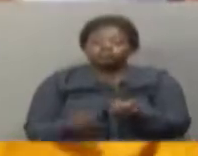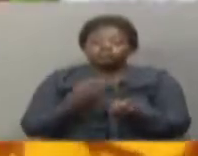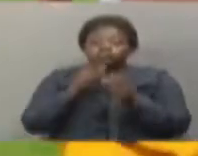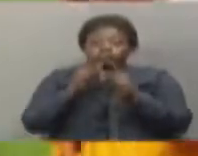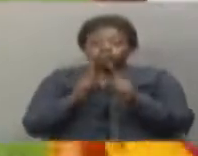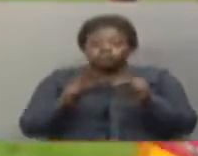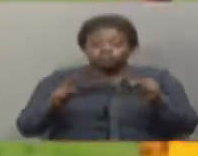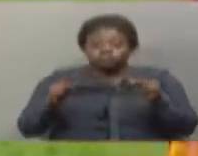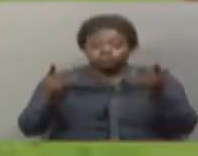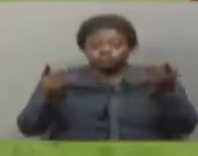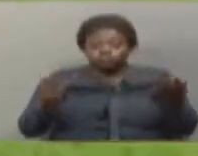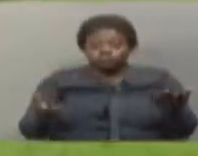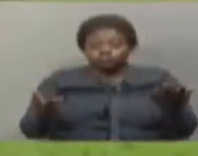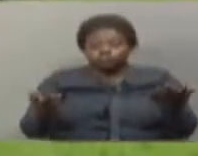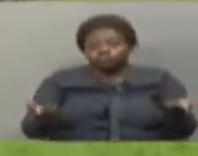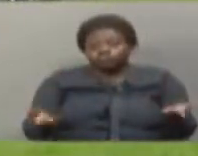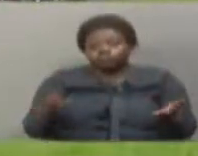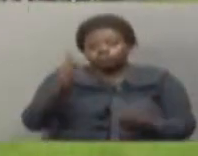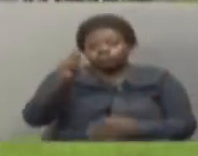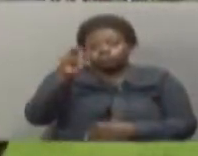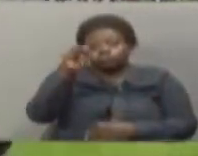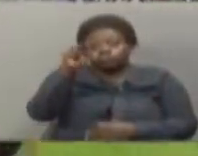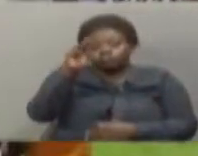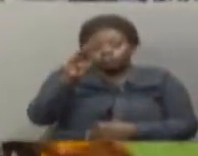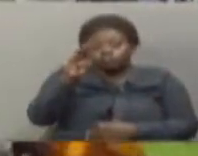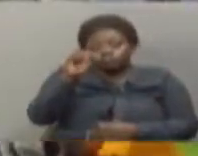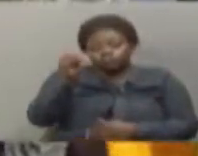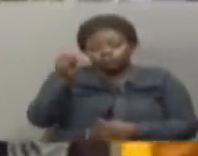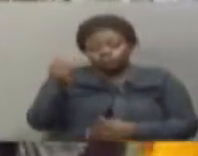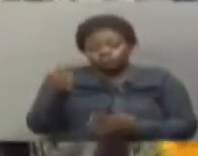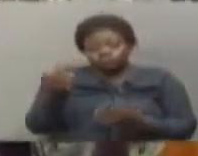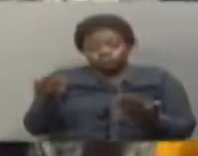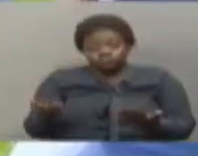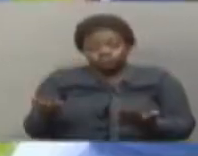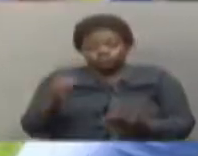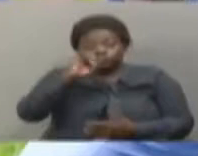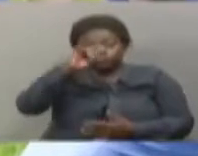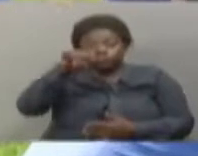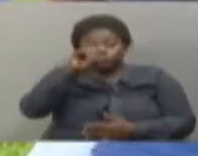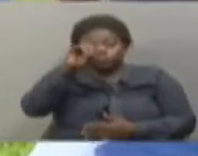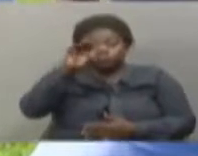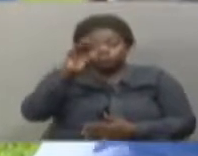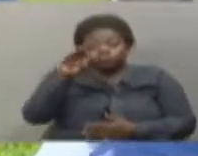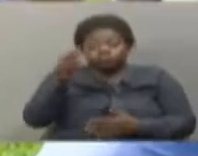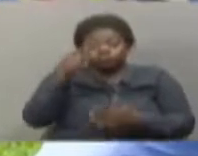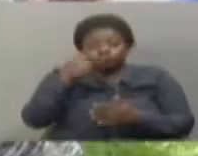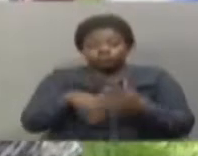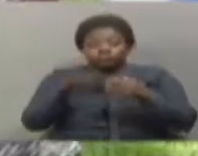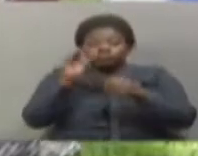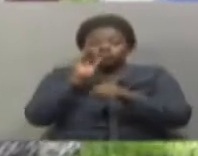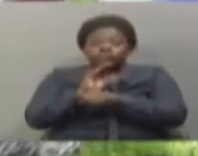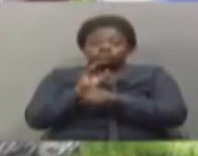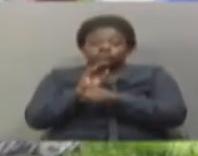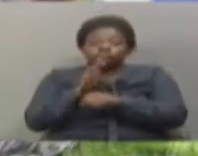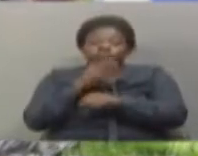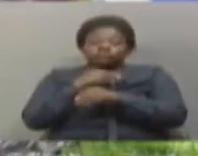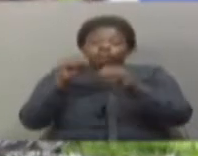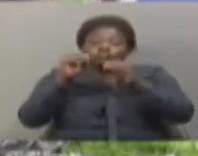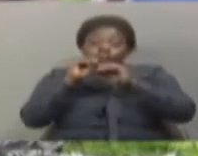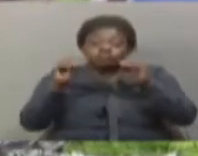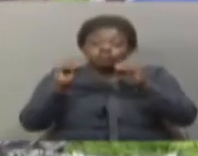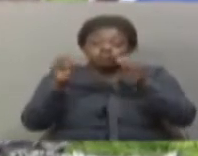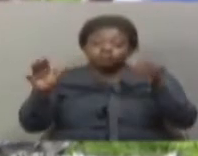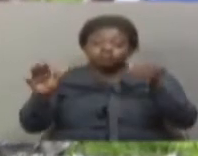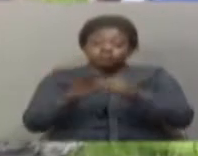Bwana mkulu w'ekigo kya St Matthias Kalemba Nazigo, Reverend Father J.B. Waswa agamba nti ekereziya erubirira okutendeka omuntu